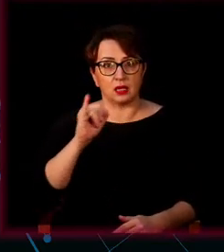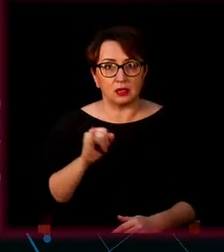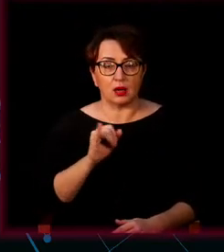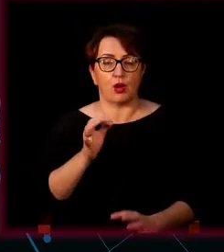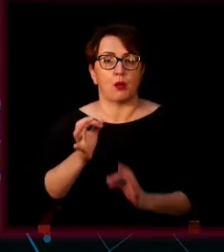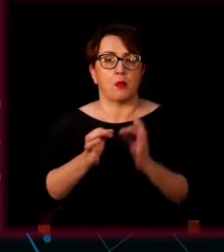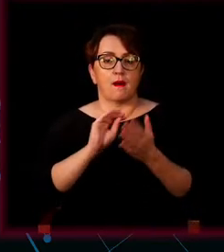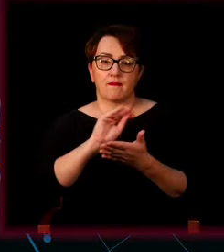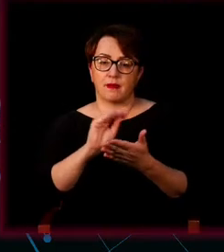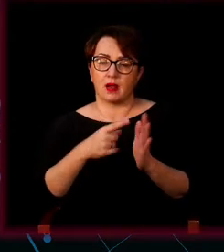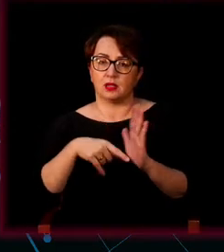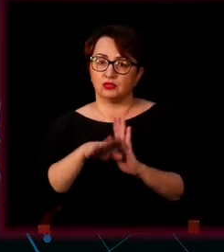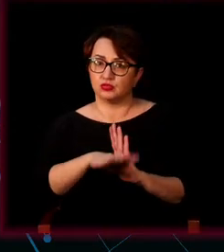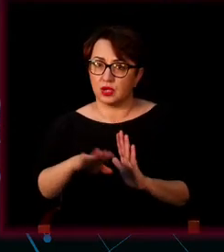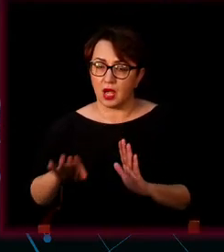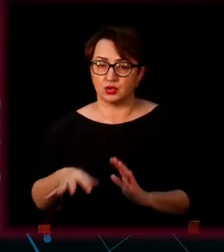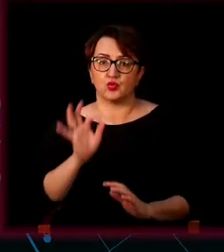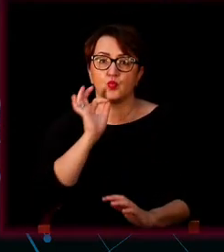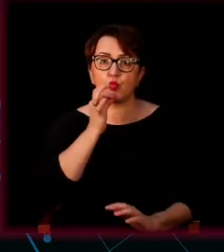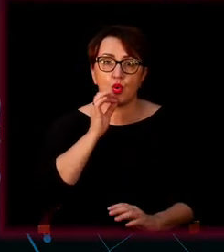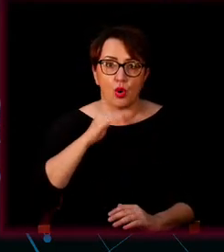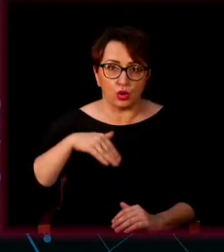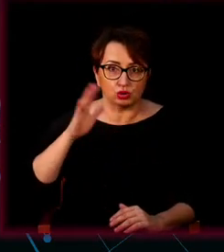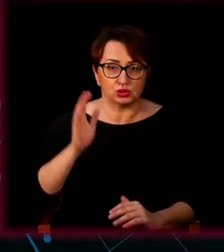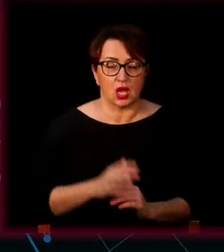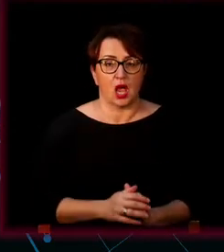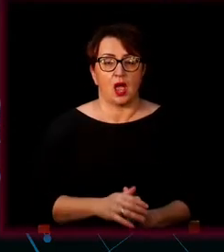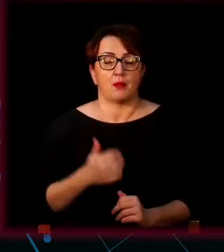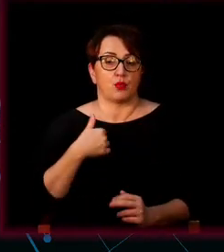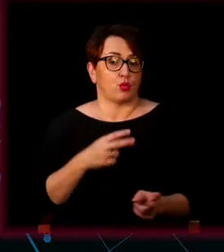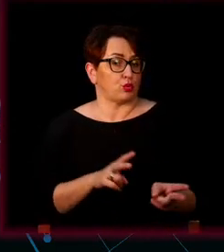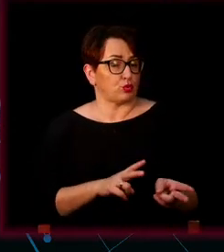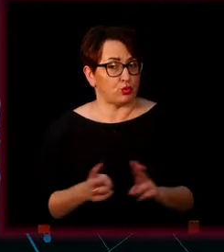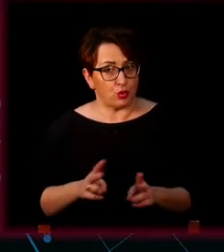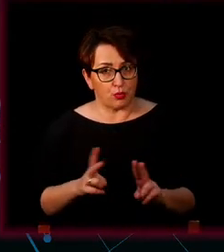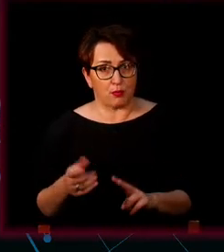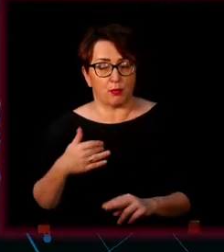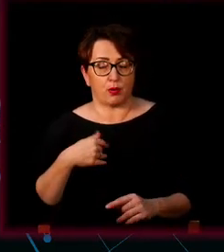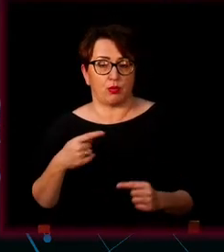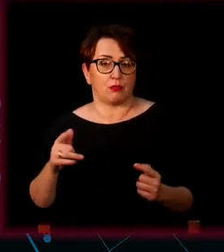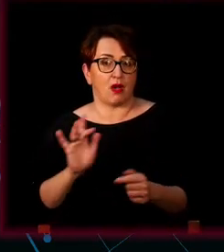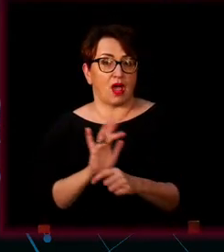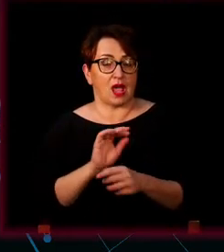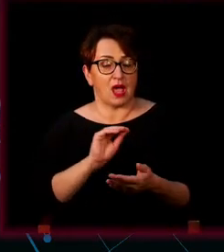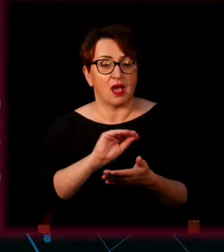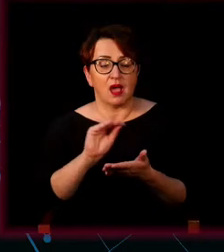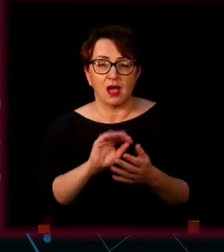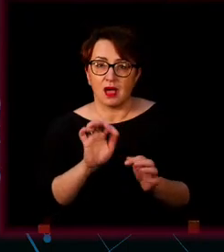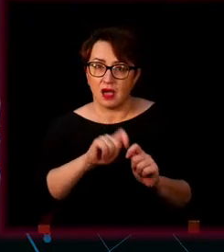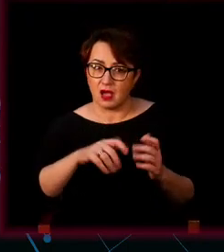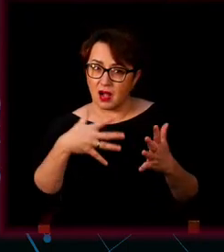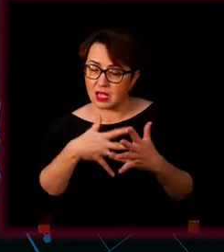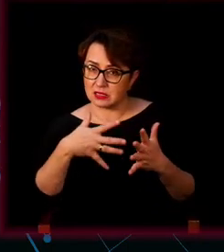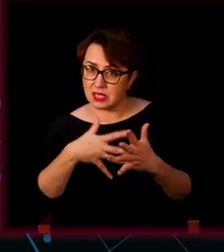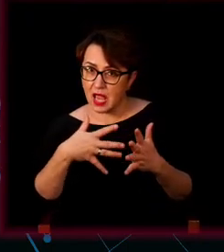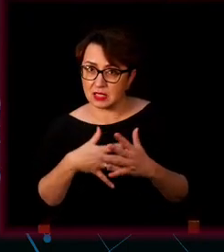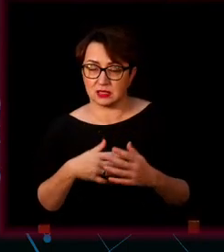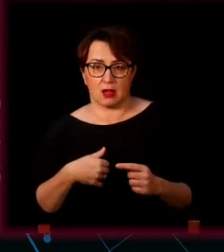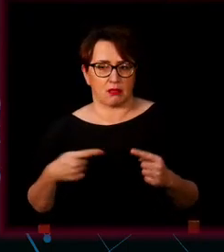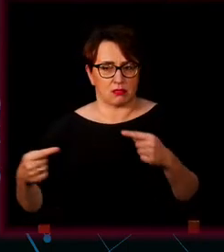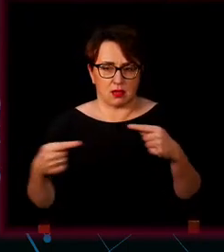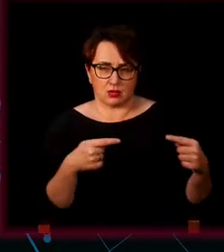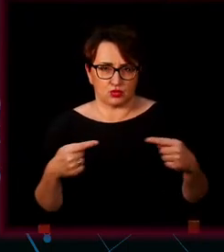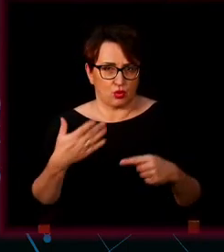młodzieży, parała się też tłumaczeniami, była też recenzentką, polemistką zagorzałą, także